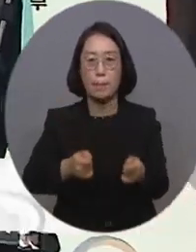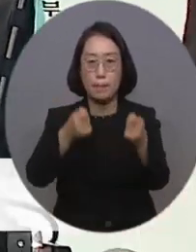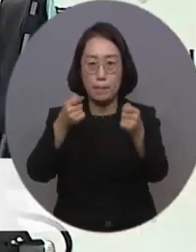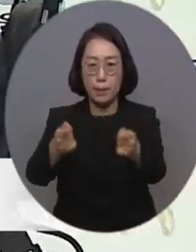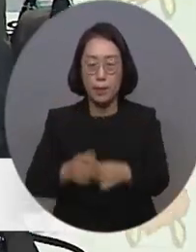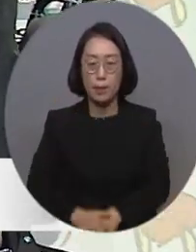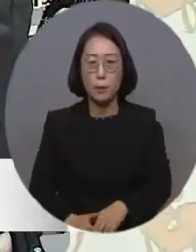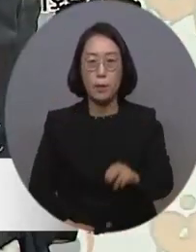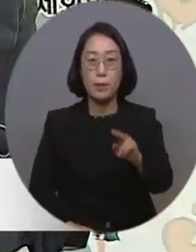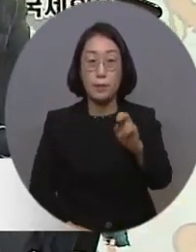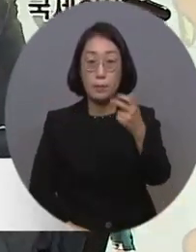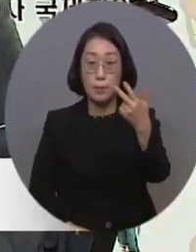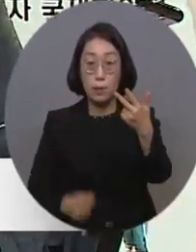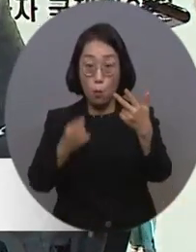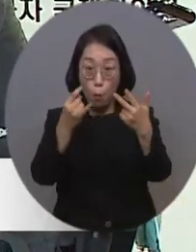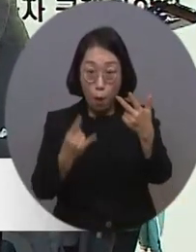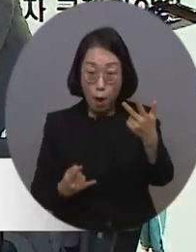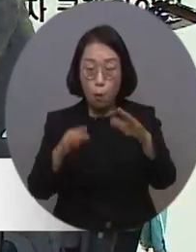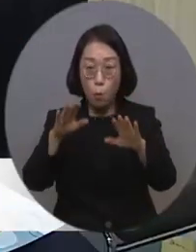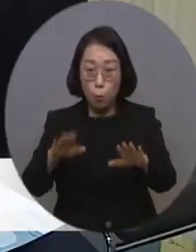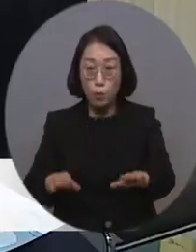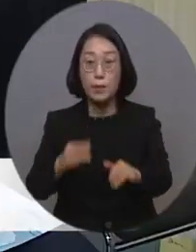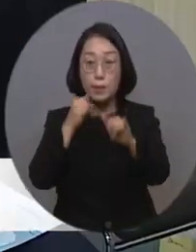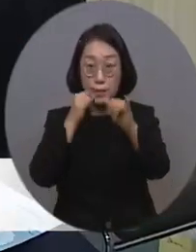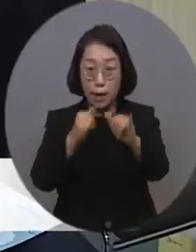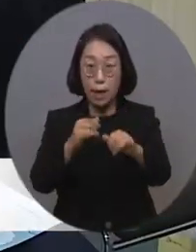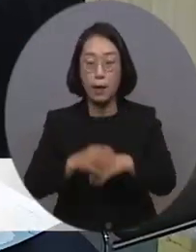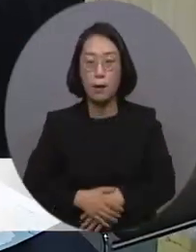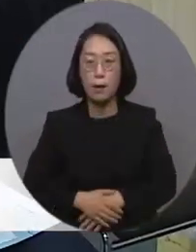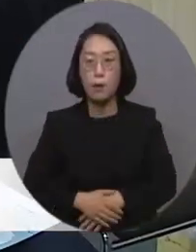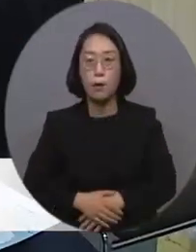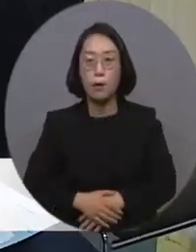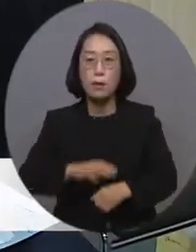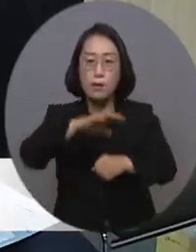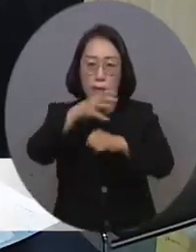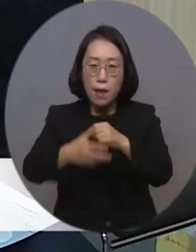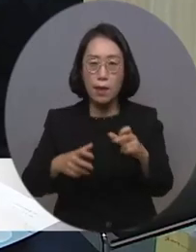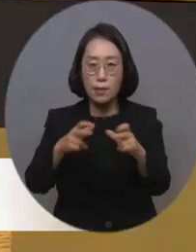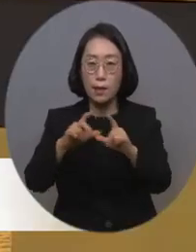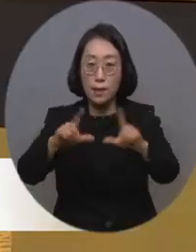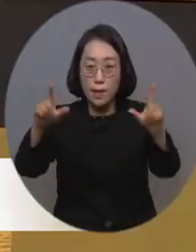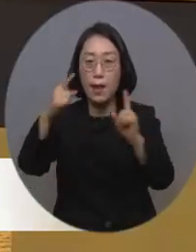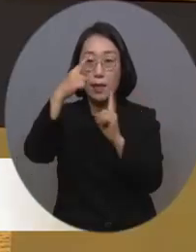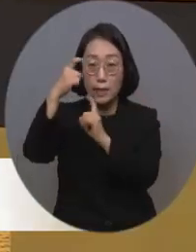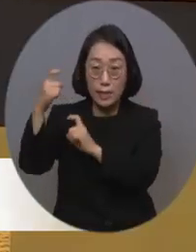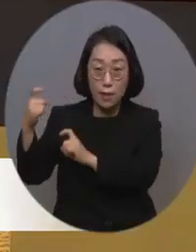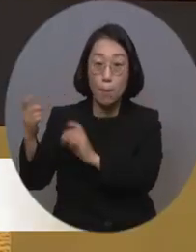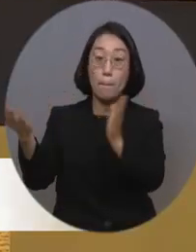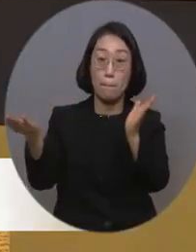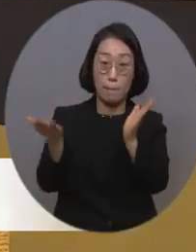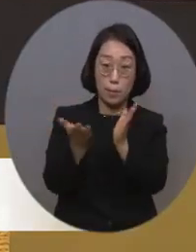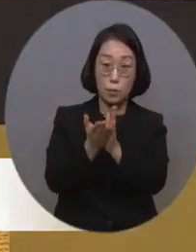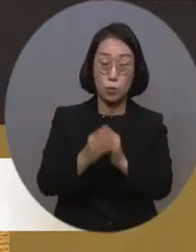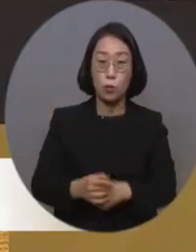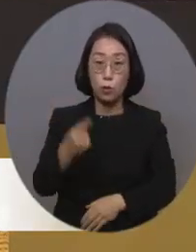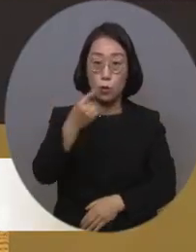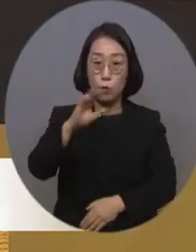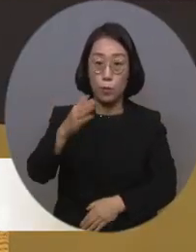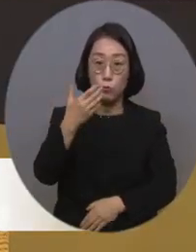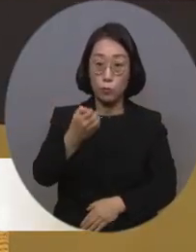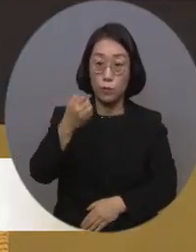27회를 맞은 장애인 먼저 실천상 시상식은 un이 정한 세계 장애인의 날을 기념하기 위해 1996년